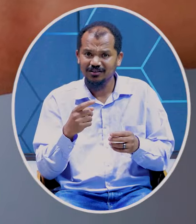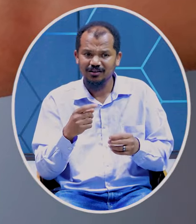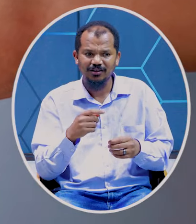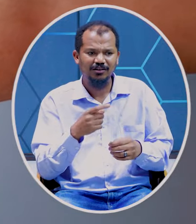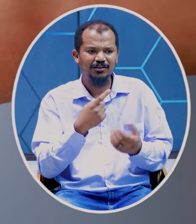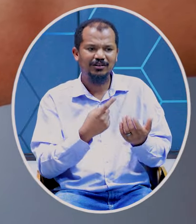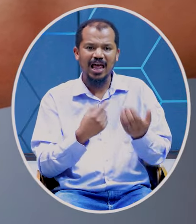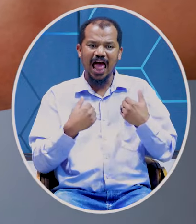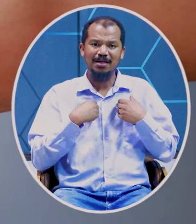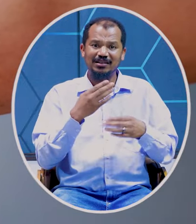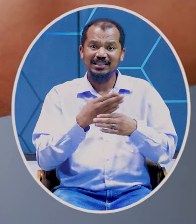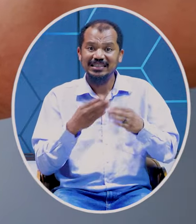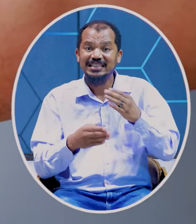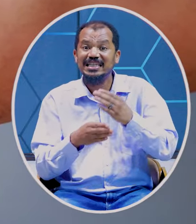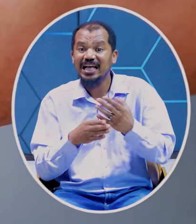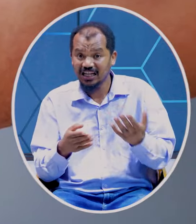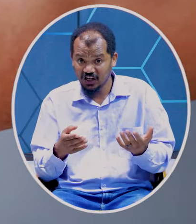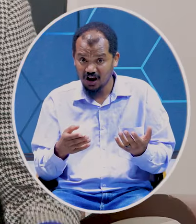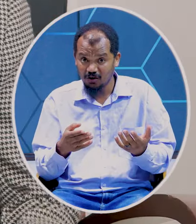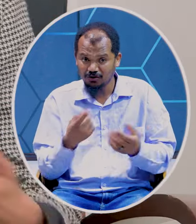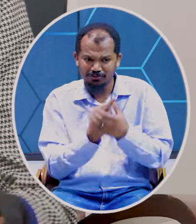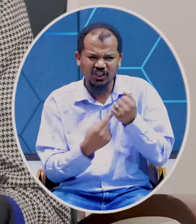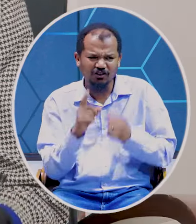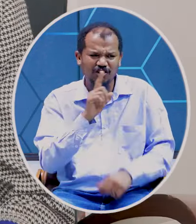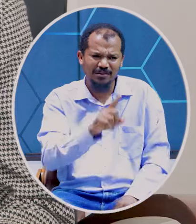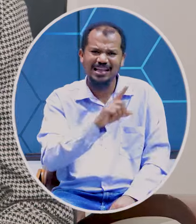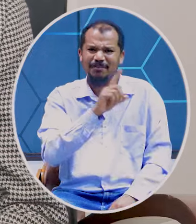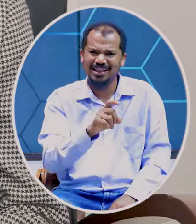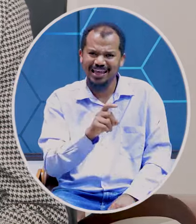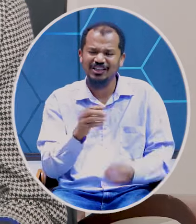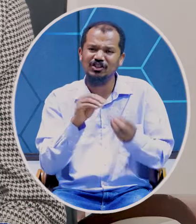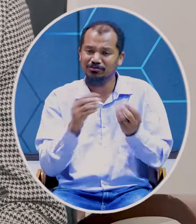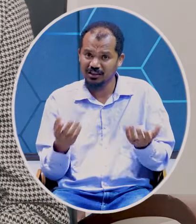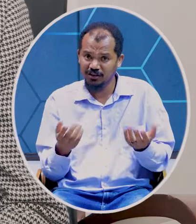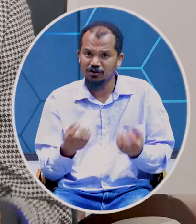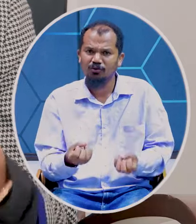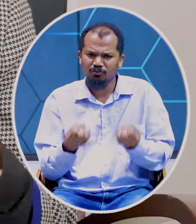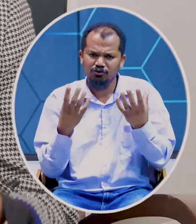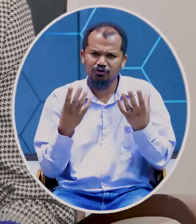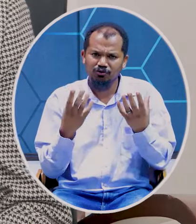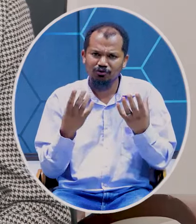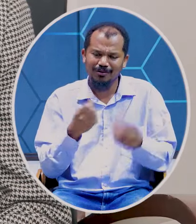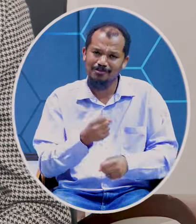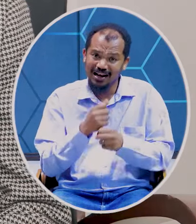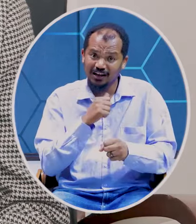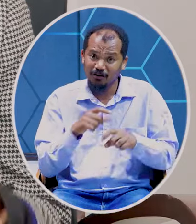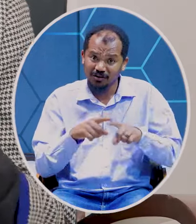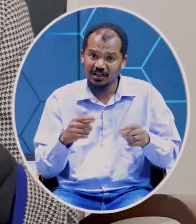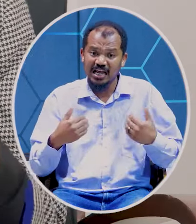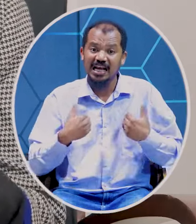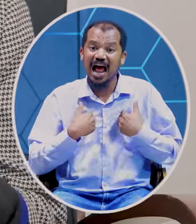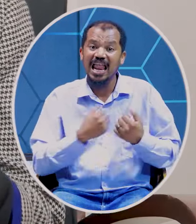ህመሙ እንዳያውቁ ያለበትን ደረጃ እንዳያውቁ ከመደበቅም ብቻቸውን መጥቶ ከመጠየቅም ጭምር ማለት ነው። ያው ብዙ ባልደግፈውም